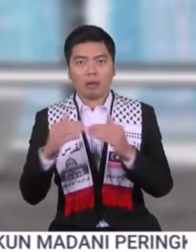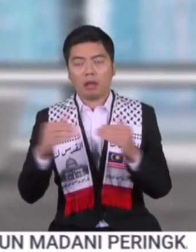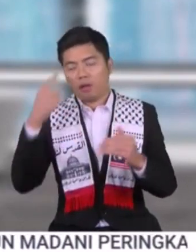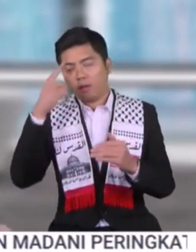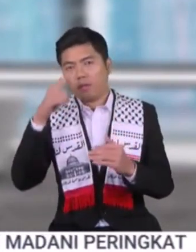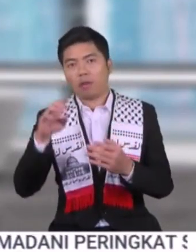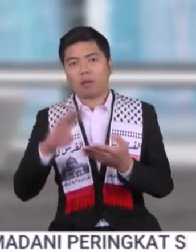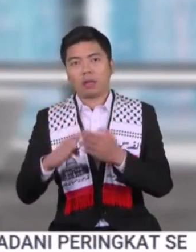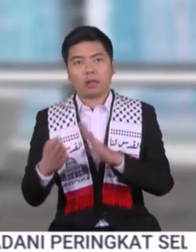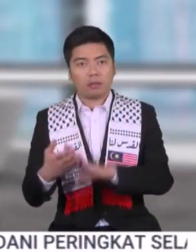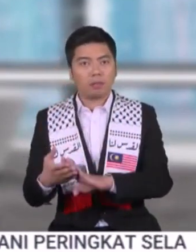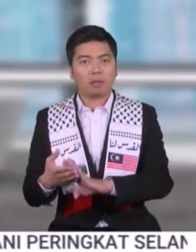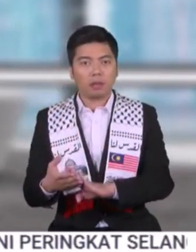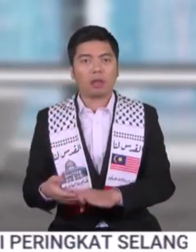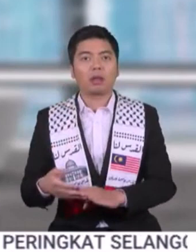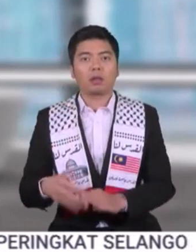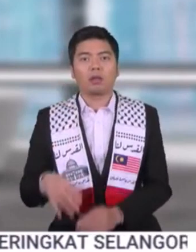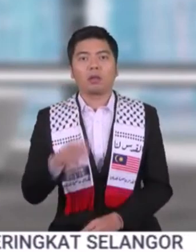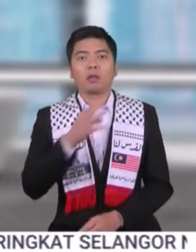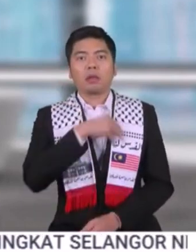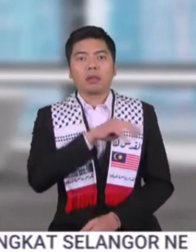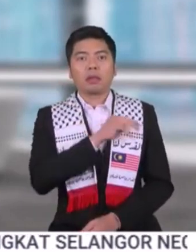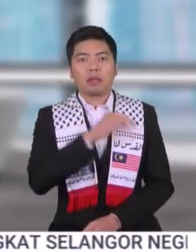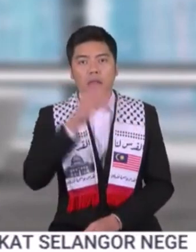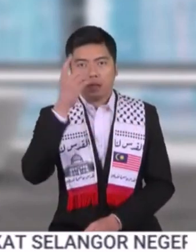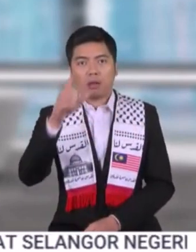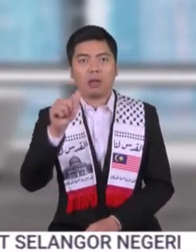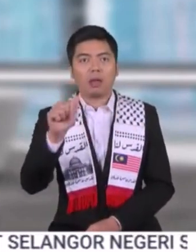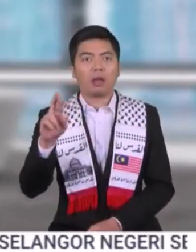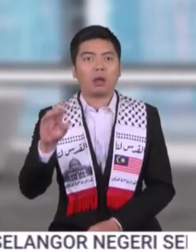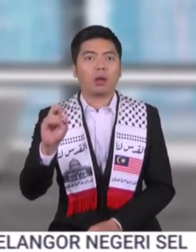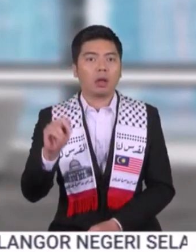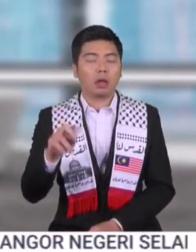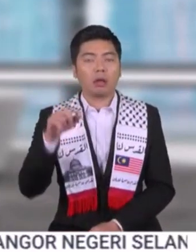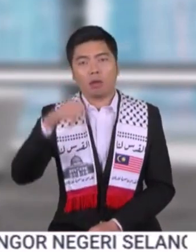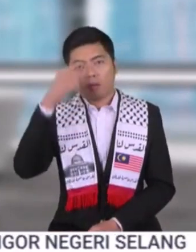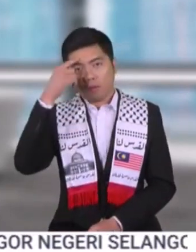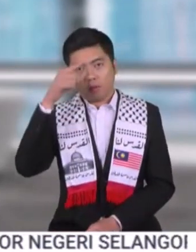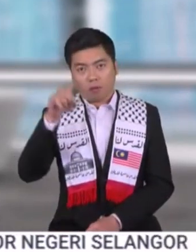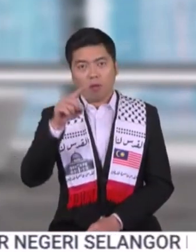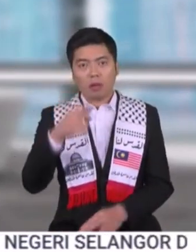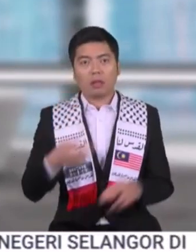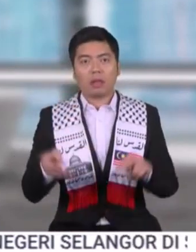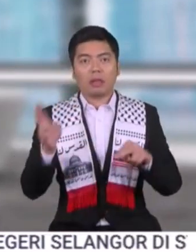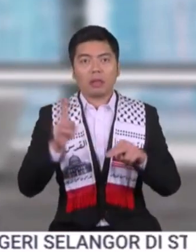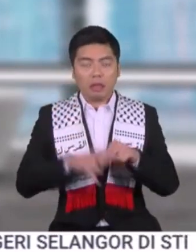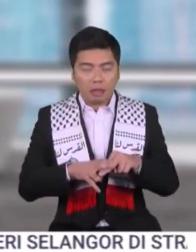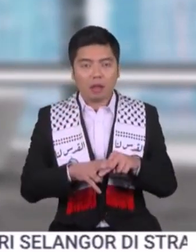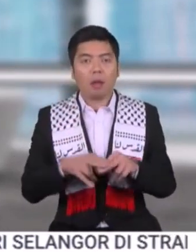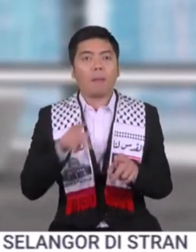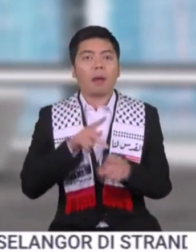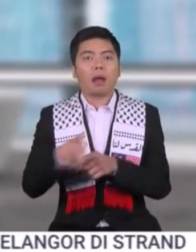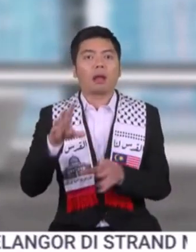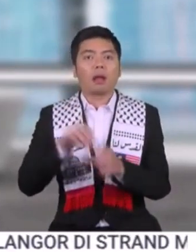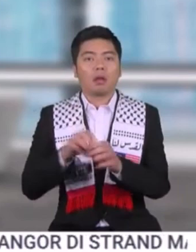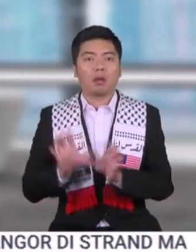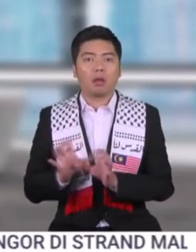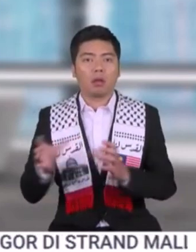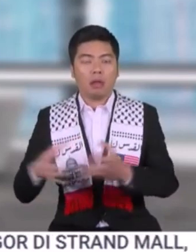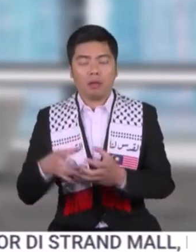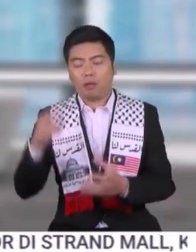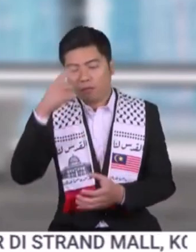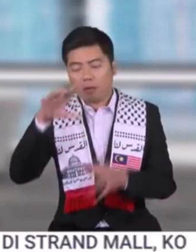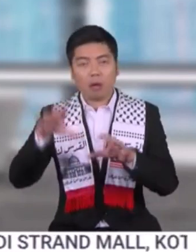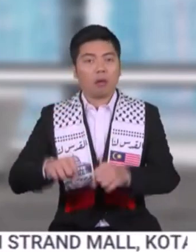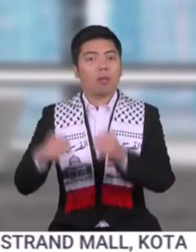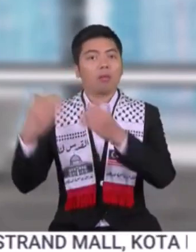komuniti. Menteri Perpaduan Negara Dato' Aaron Agodagang berkata, langkah itu bertujuan meningkatkan tahap profesionalisme kumpulan tersebut